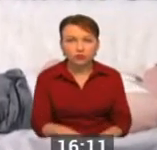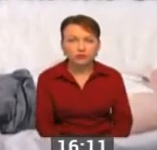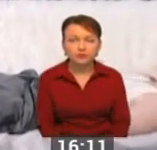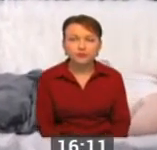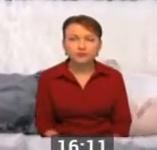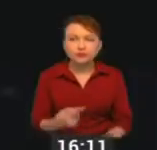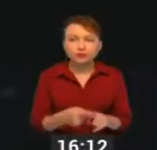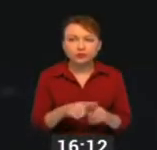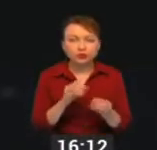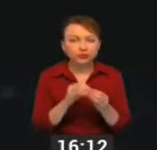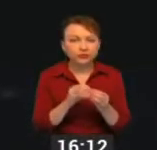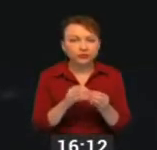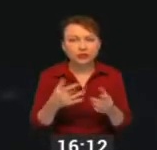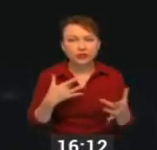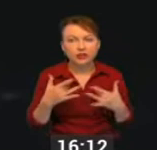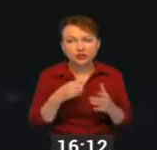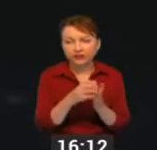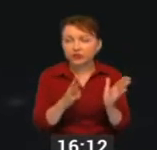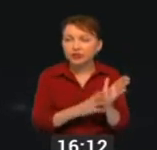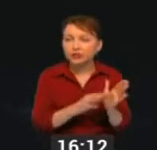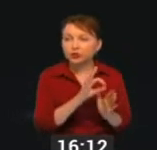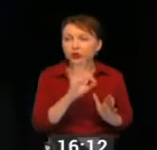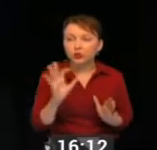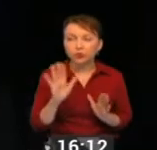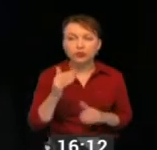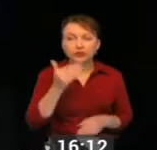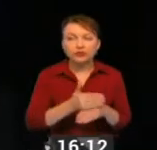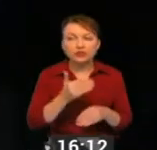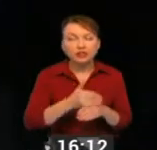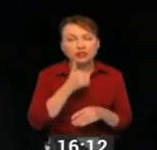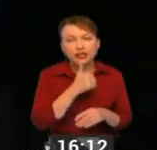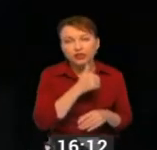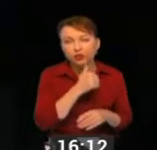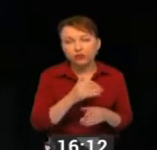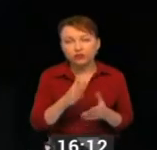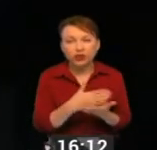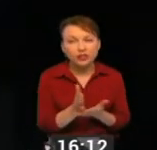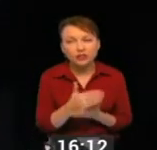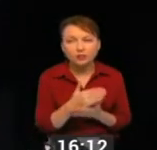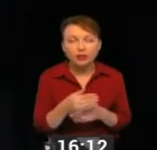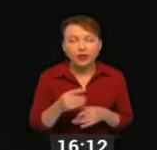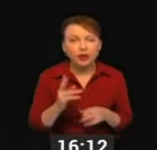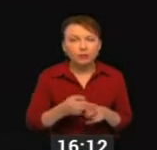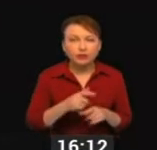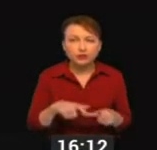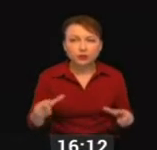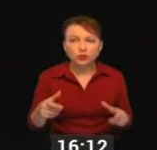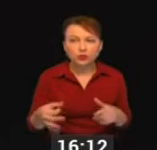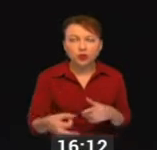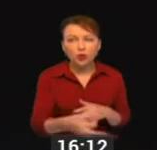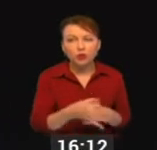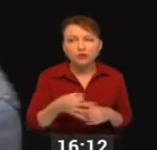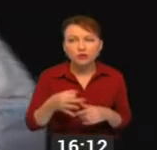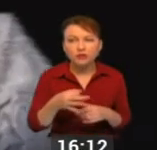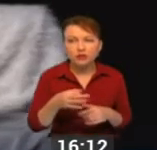У цьому ж театрі о 19:00 відбудеться вистава «Загадкові варіації». На безлюдний острів у крижаному Норвезькому